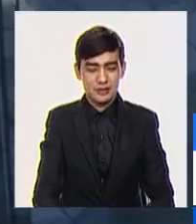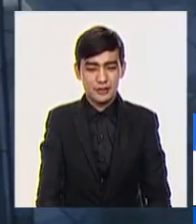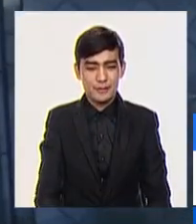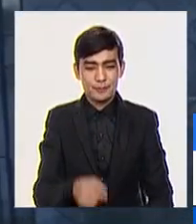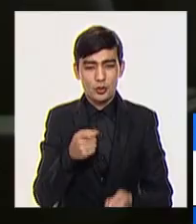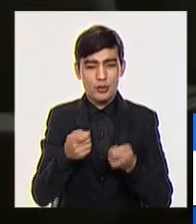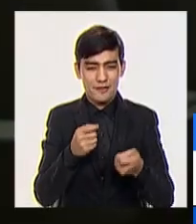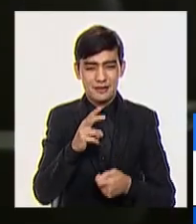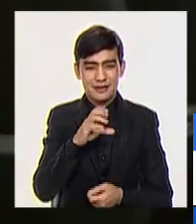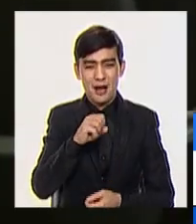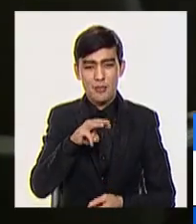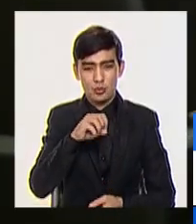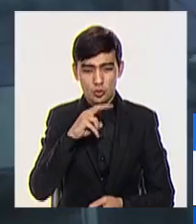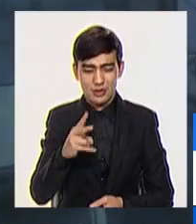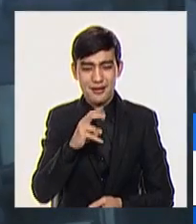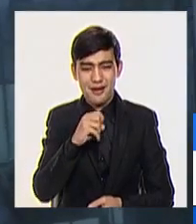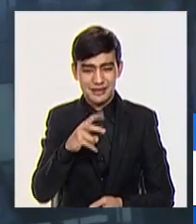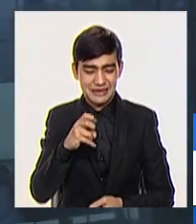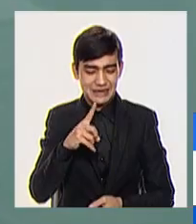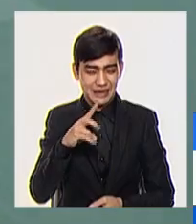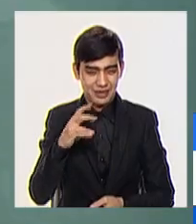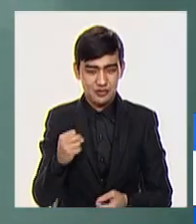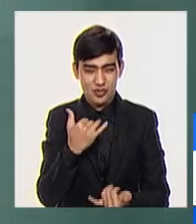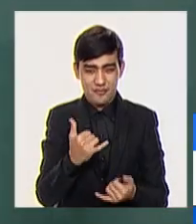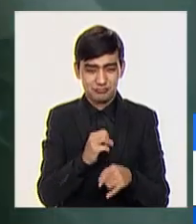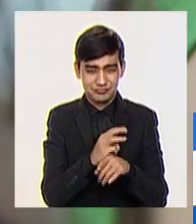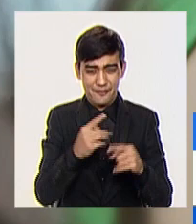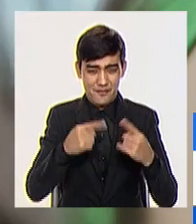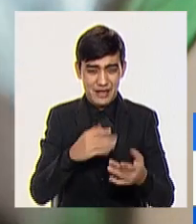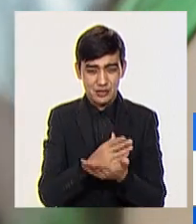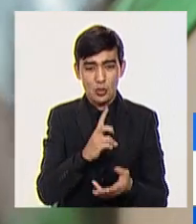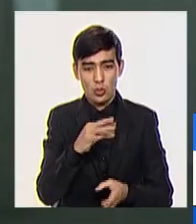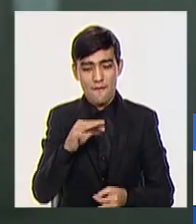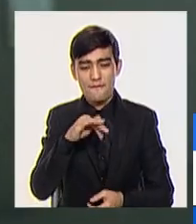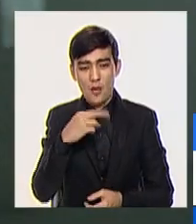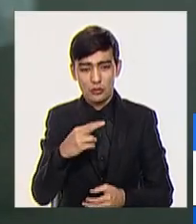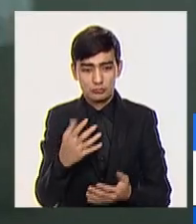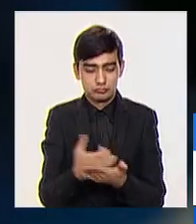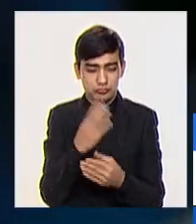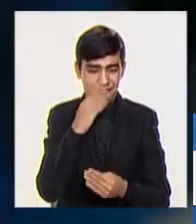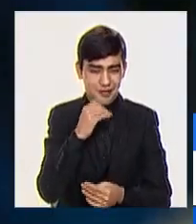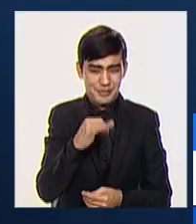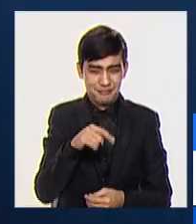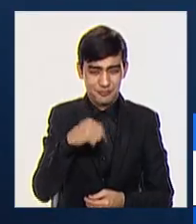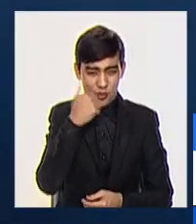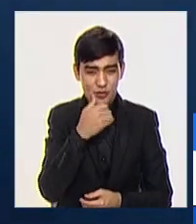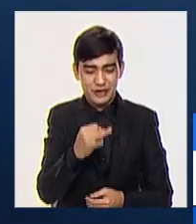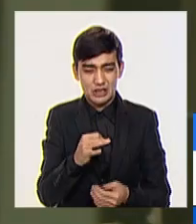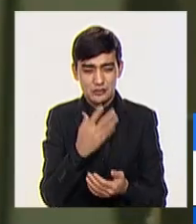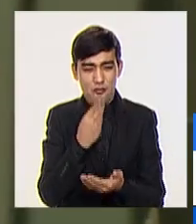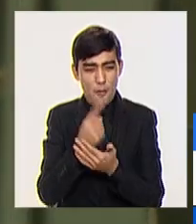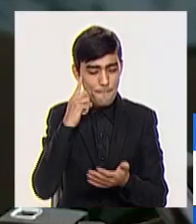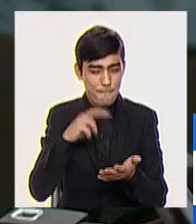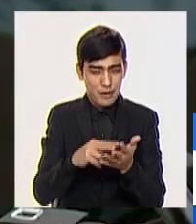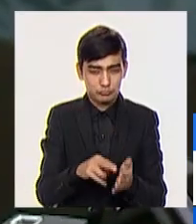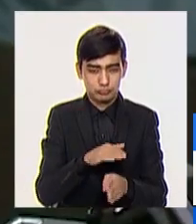рисками «Самрук-Казына» доказала свою эффективность. Несмотря на коронакризис, фонд справился не только с вызовами текущего года, но и перевыполнил план чистого дохода